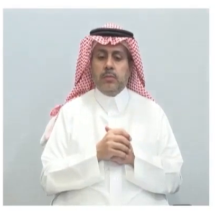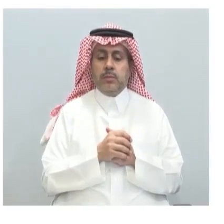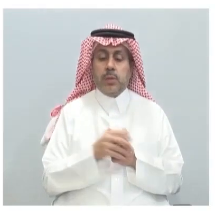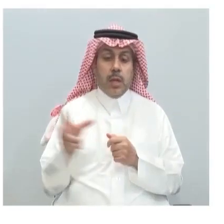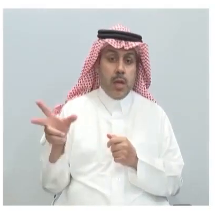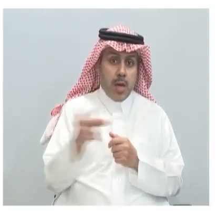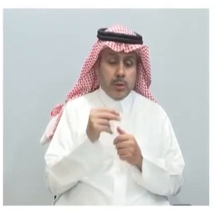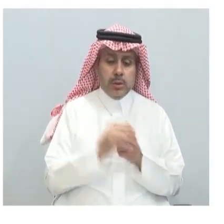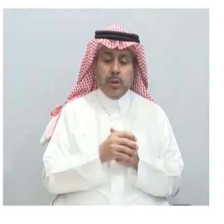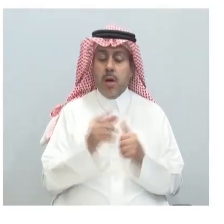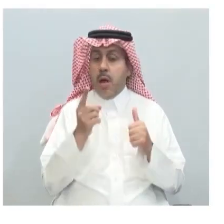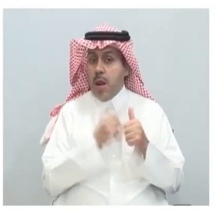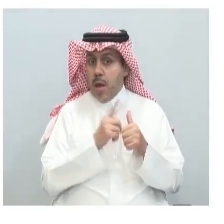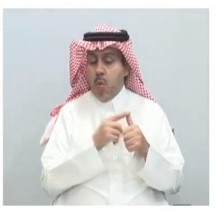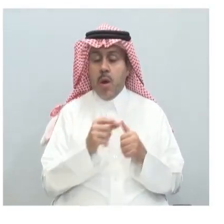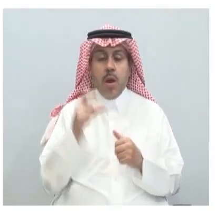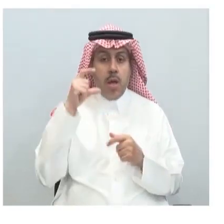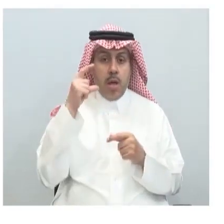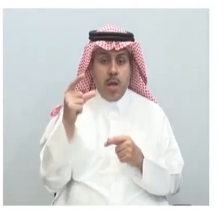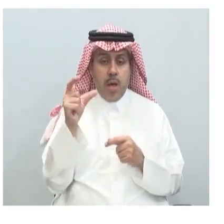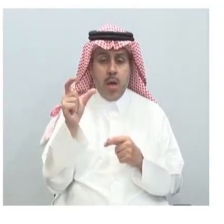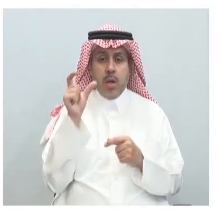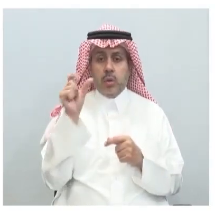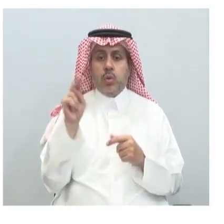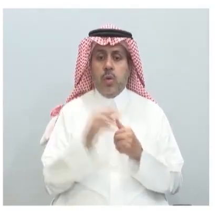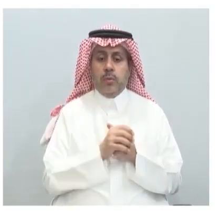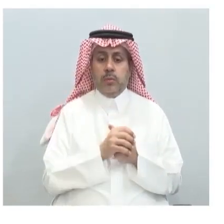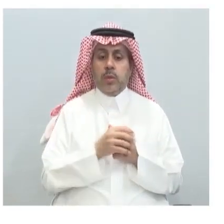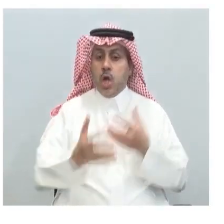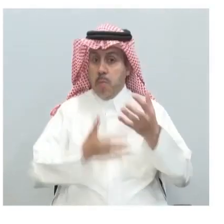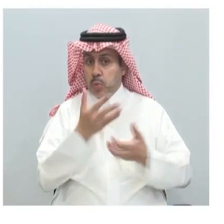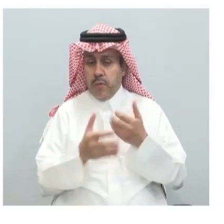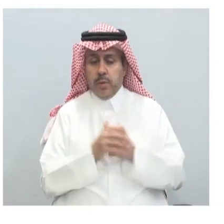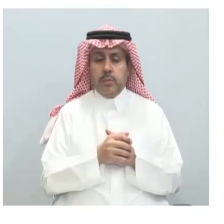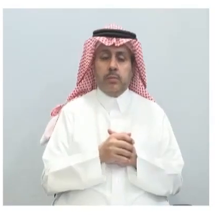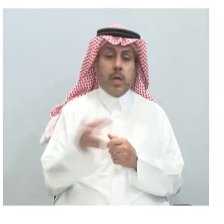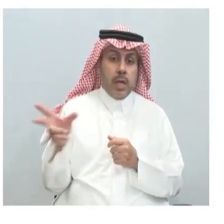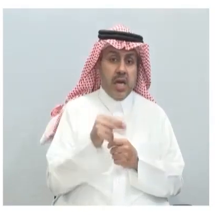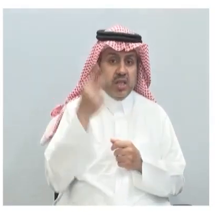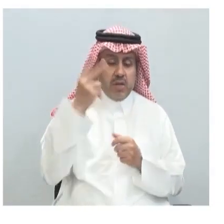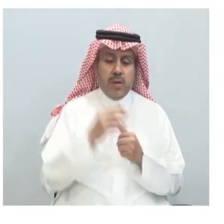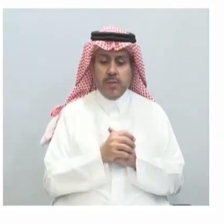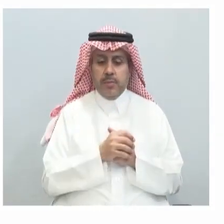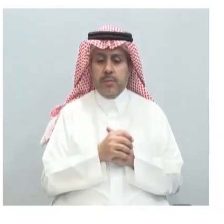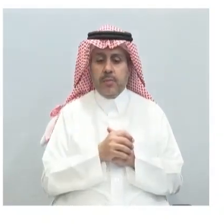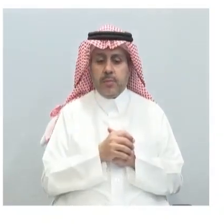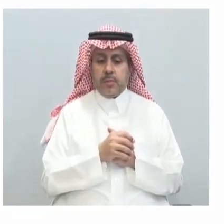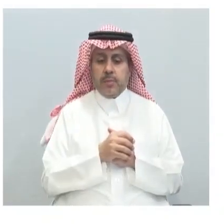الناتج هو الاول هو ال ان 2o اذا اعطاني نفس الشيء متفاعلات والناتج الثاني